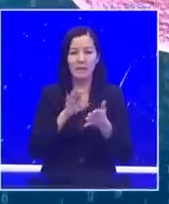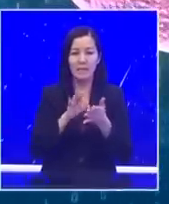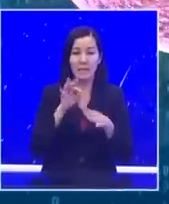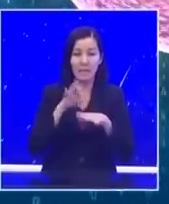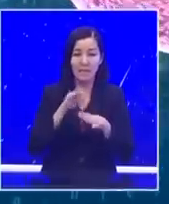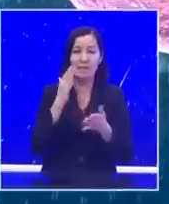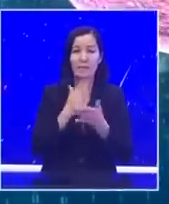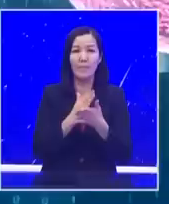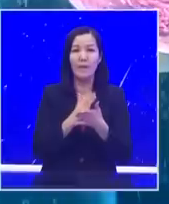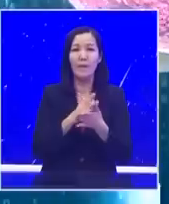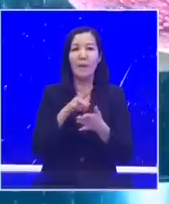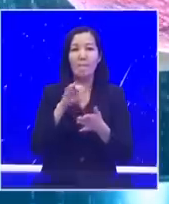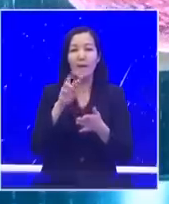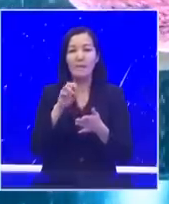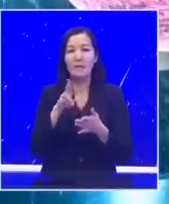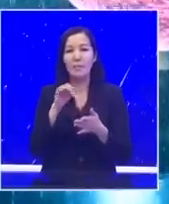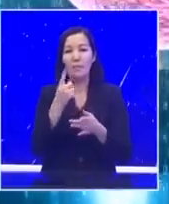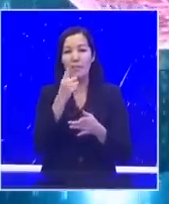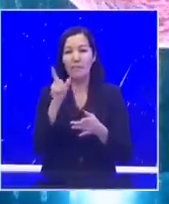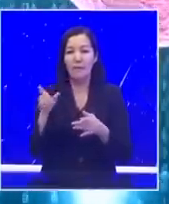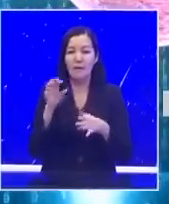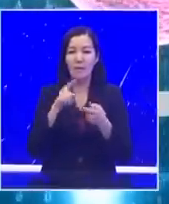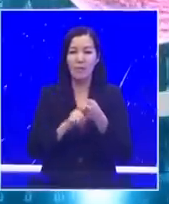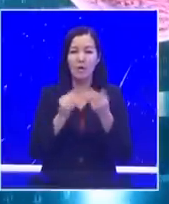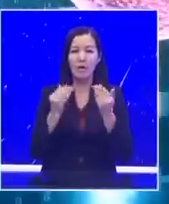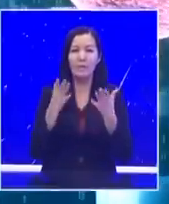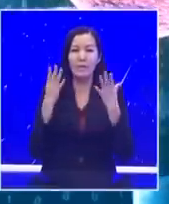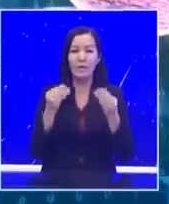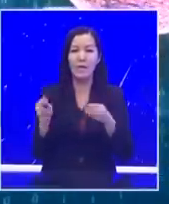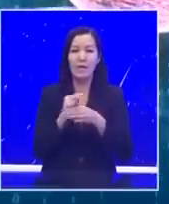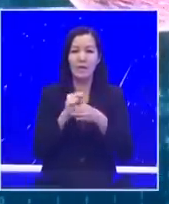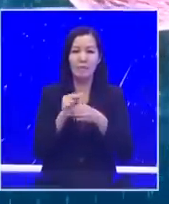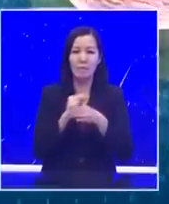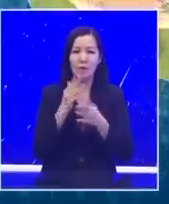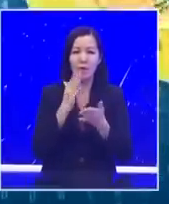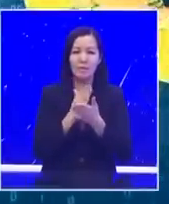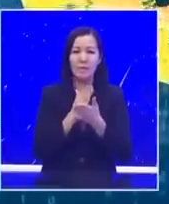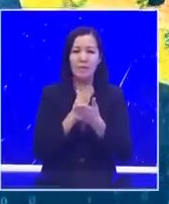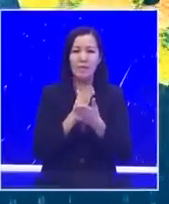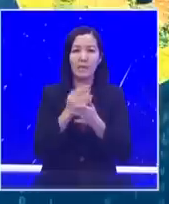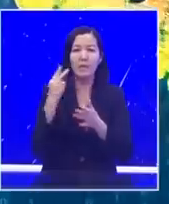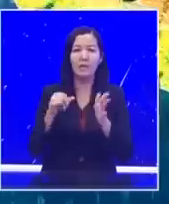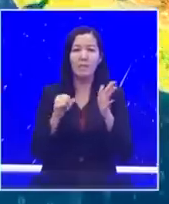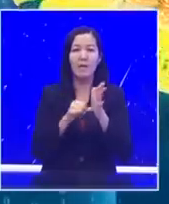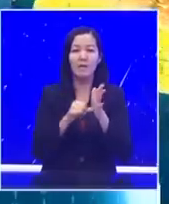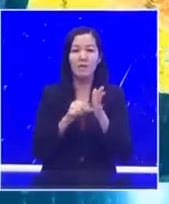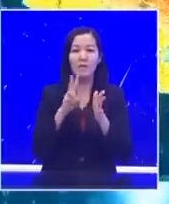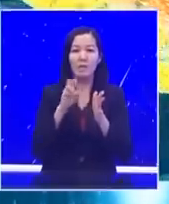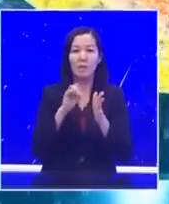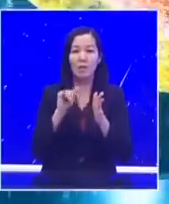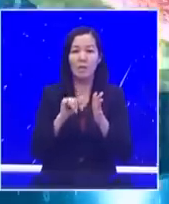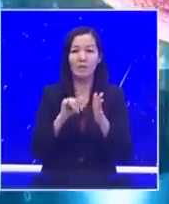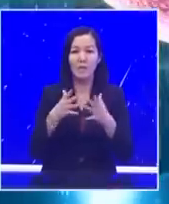тіркелген. Маңғыстау және Павлодар өңірлерінде 1-1 адамнан. Қазіргі таңда олар қажетті ем-домдарын алып жатыр. Айта кетейік, бүгінде